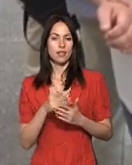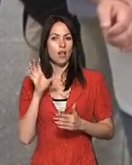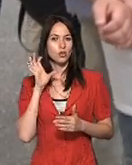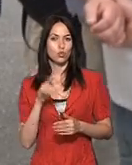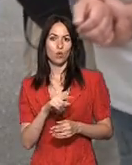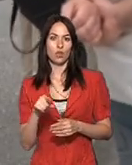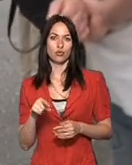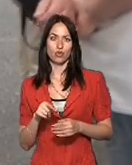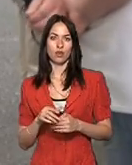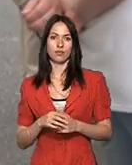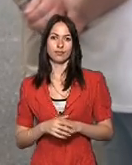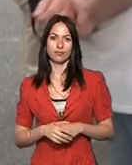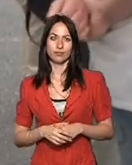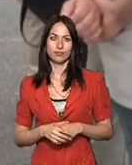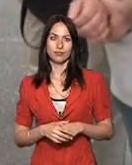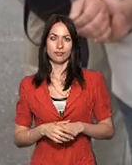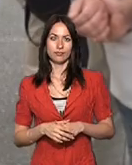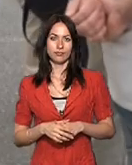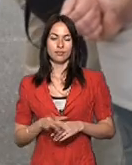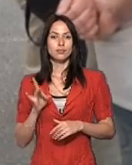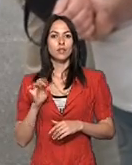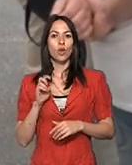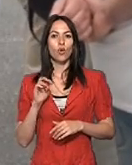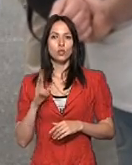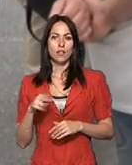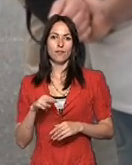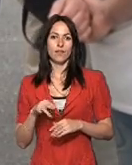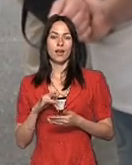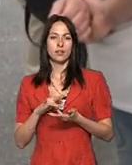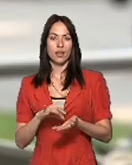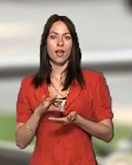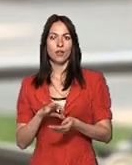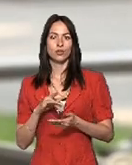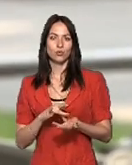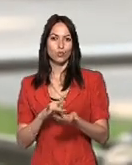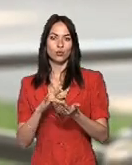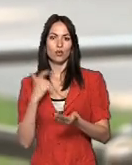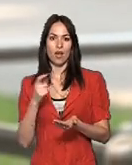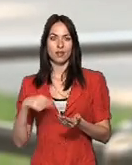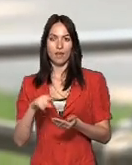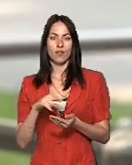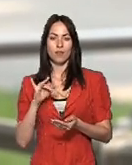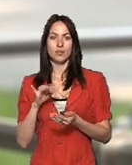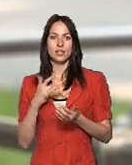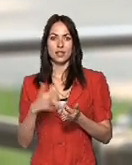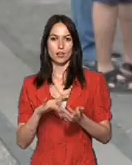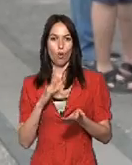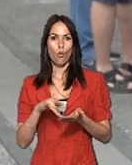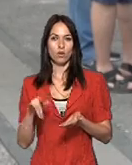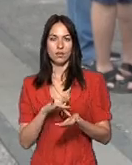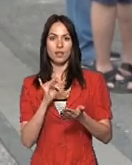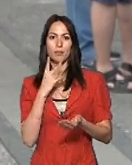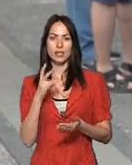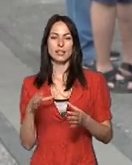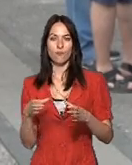Перша Нобелівська премія по економіці. Розенфельд проводить екскурсії Харковом. Ось водить групу серед містя. Він говорить, із